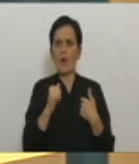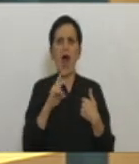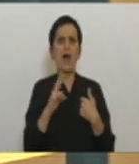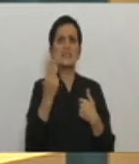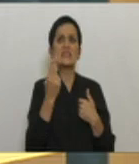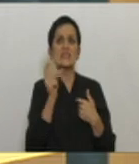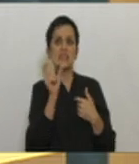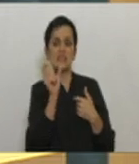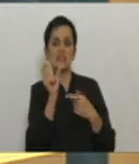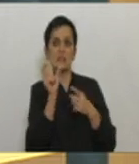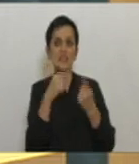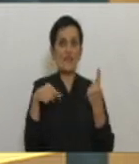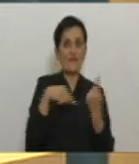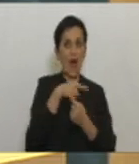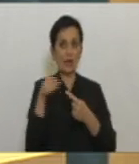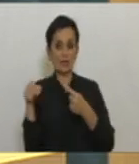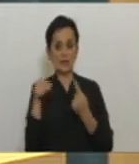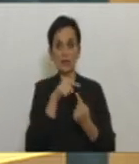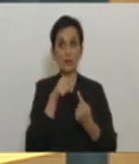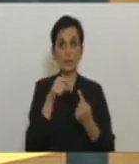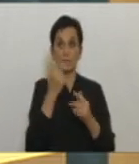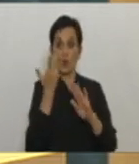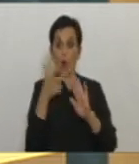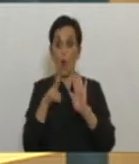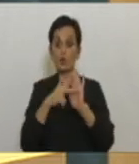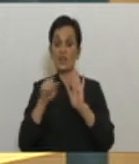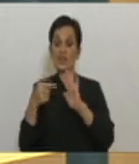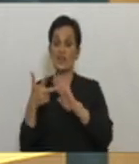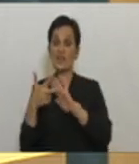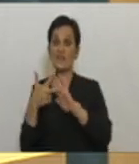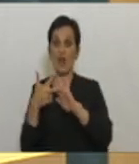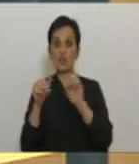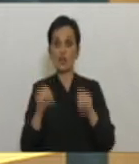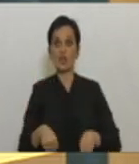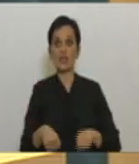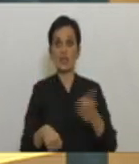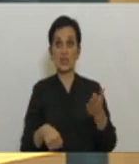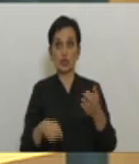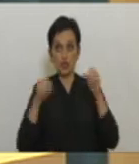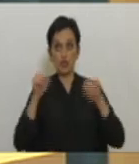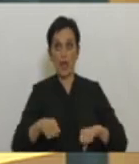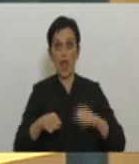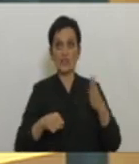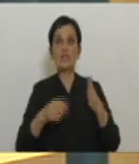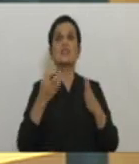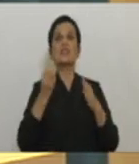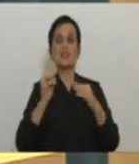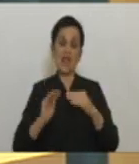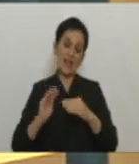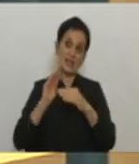ციფრს ხო არ ვატრიალებ აქეთან იქით 38 და 8 შეძელით შეძელით რომ კიდე